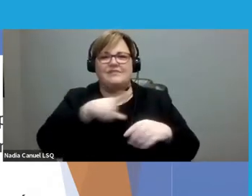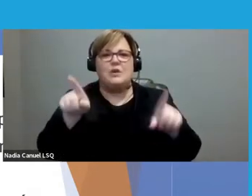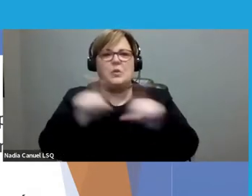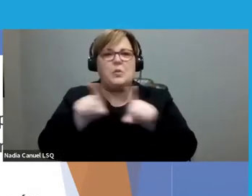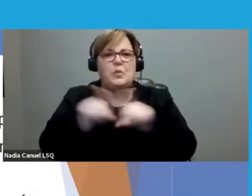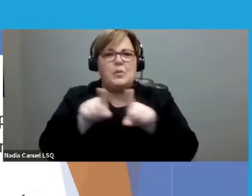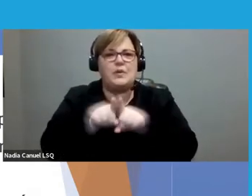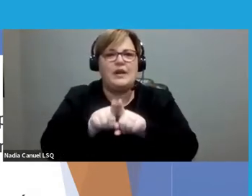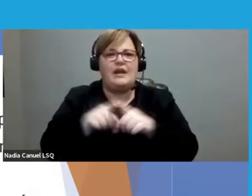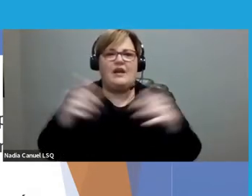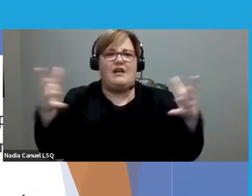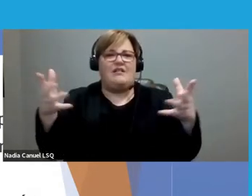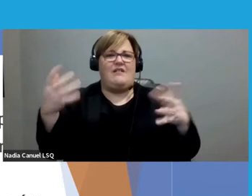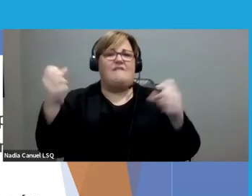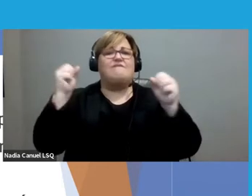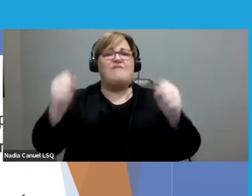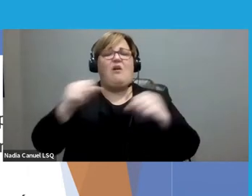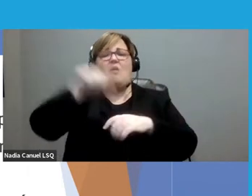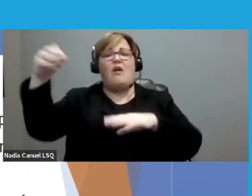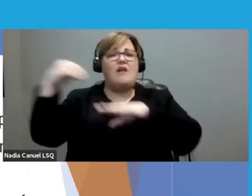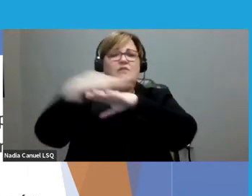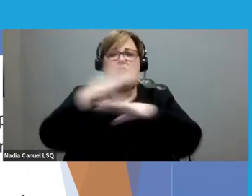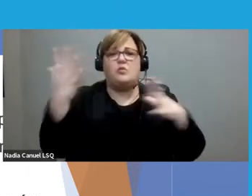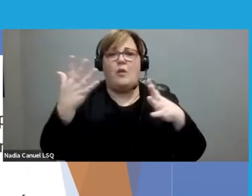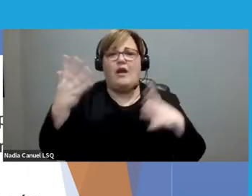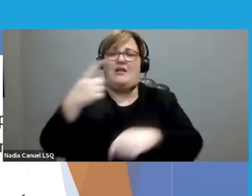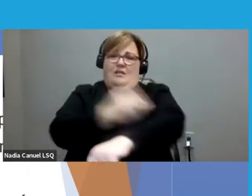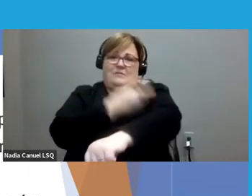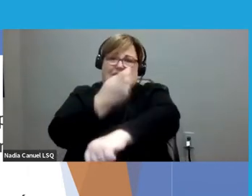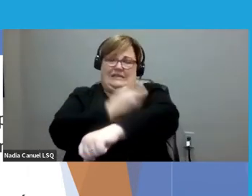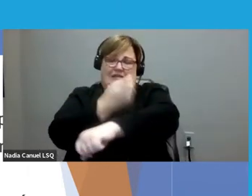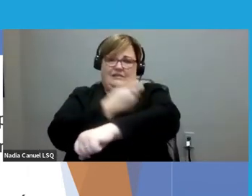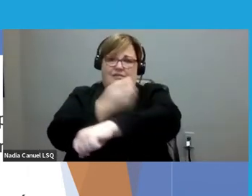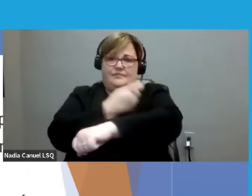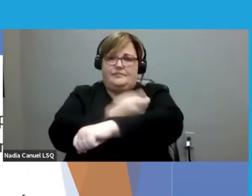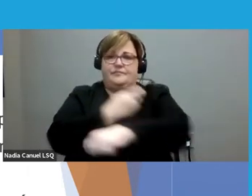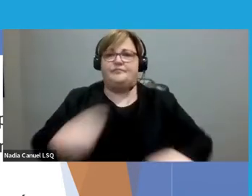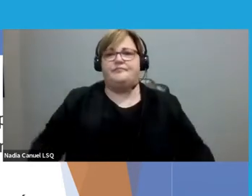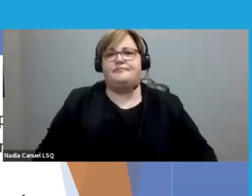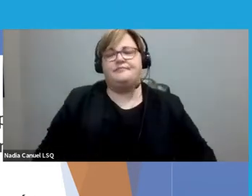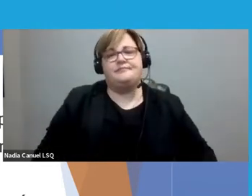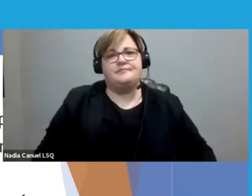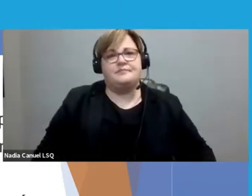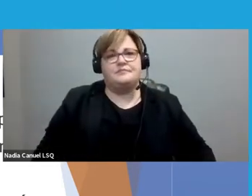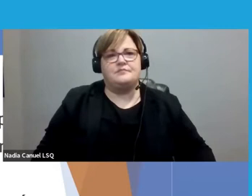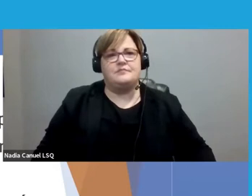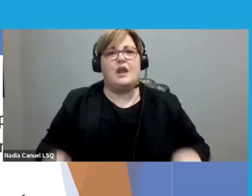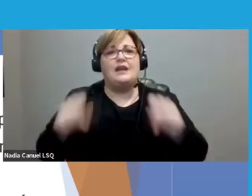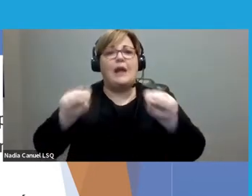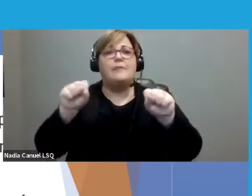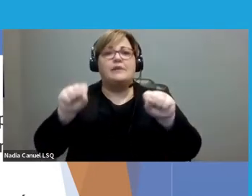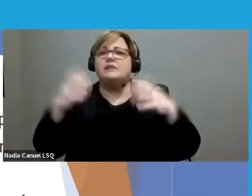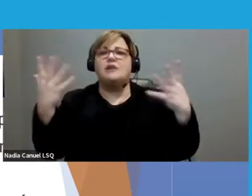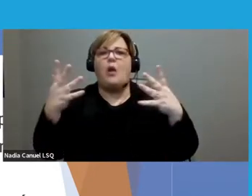Et il est très fortement influencé par le domaine de la médecine. La capacité, c'est